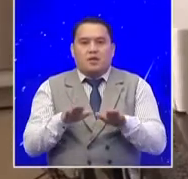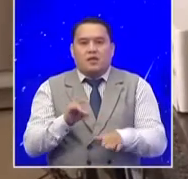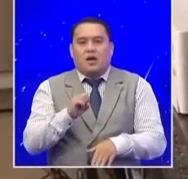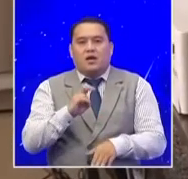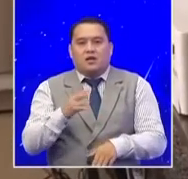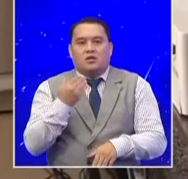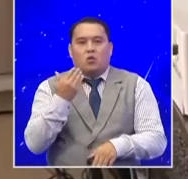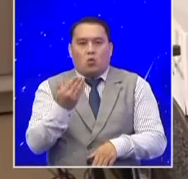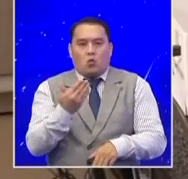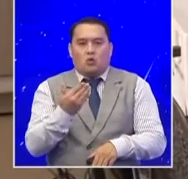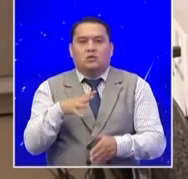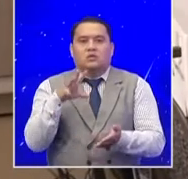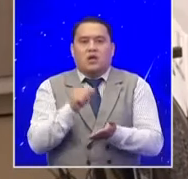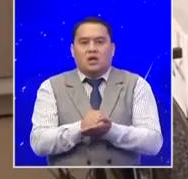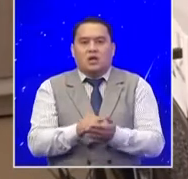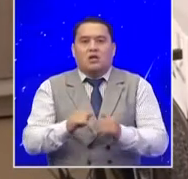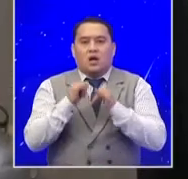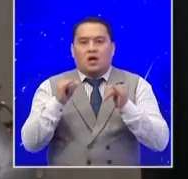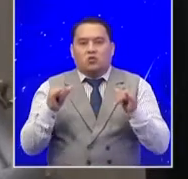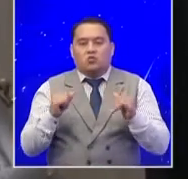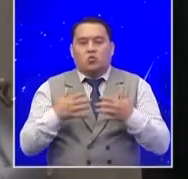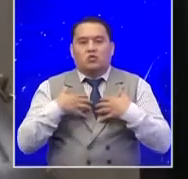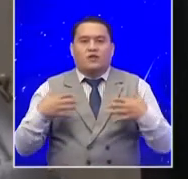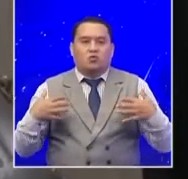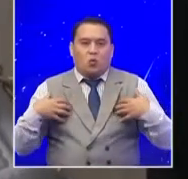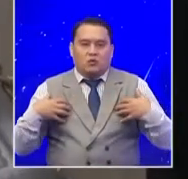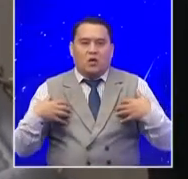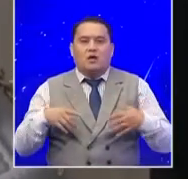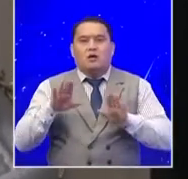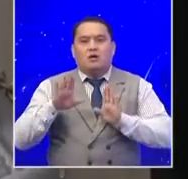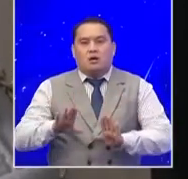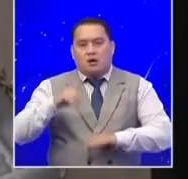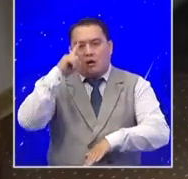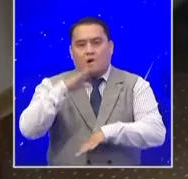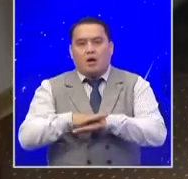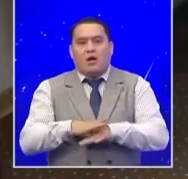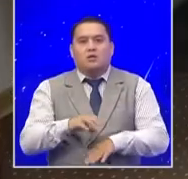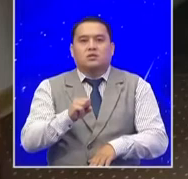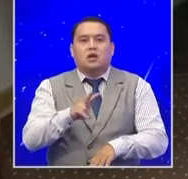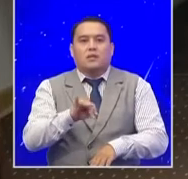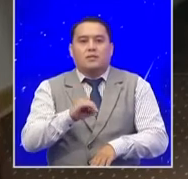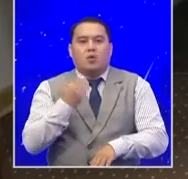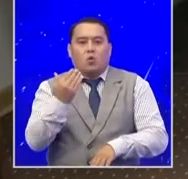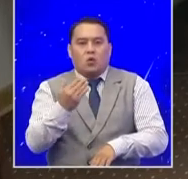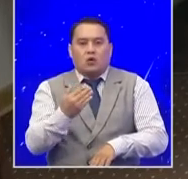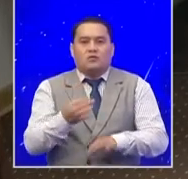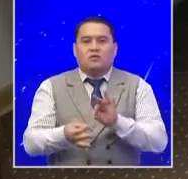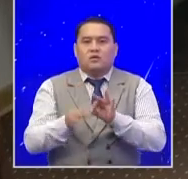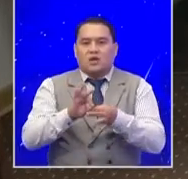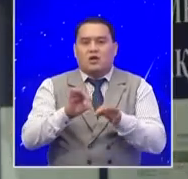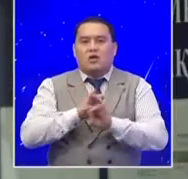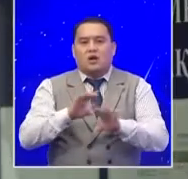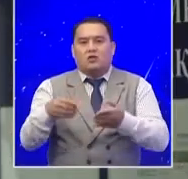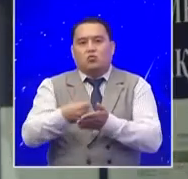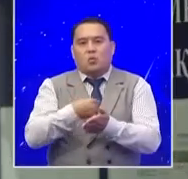Дарын Алимбеков. Он занимается разведением крупнорогатого скота. Заместитель акима Райымбекского района Самат Сатылганов в деталях рассказал